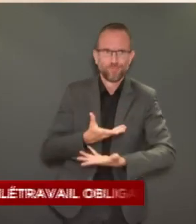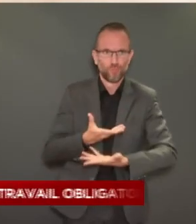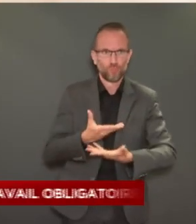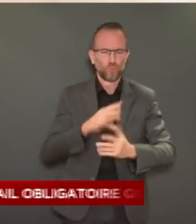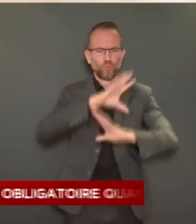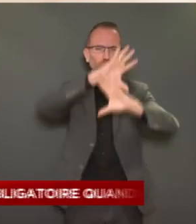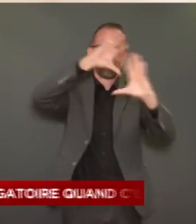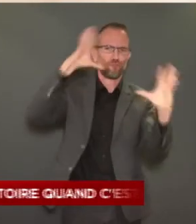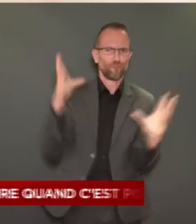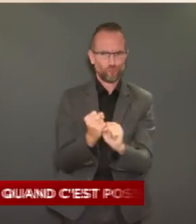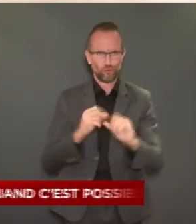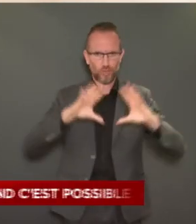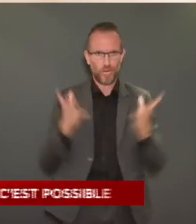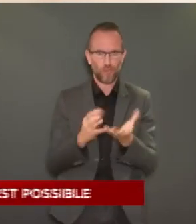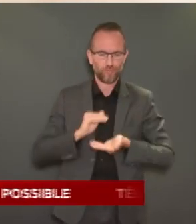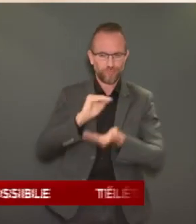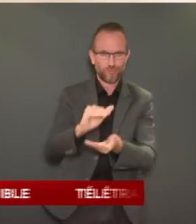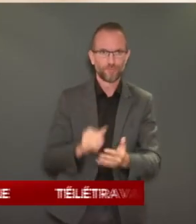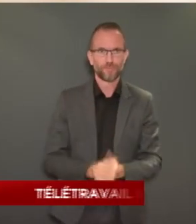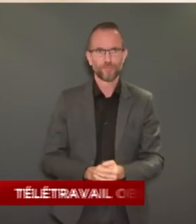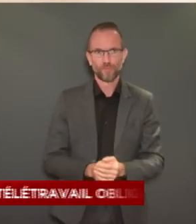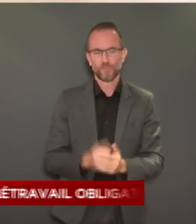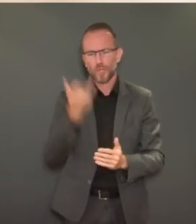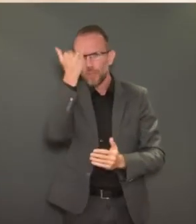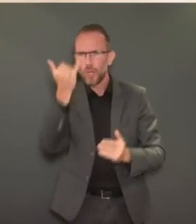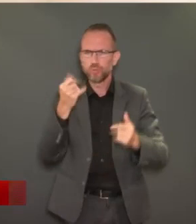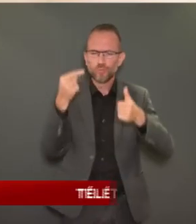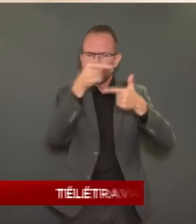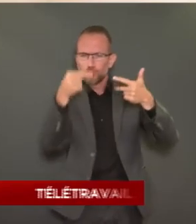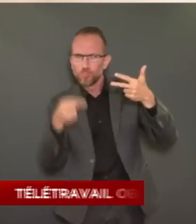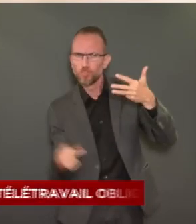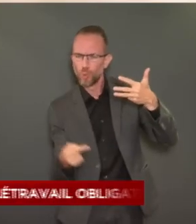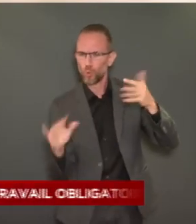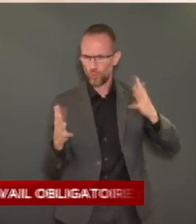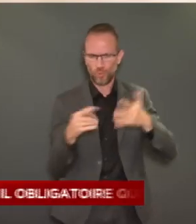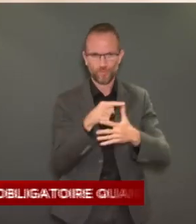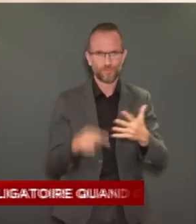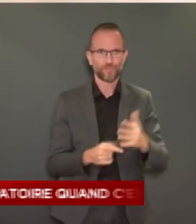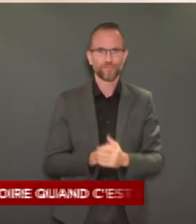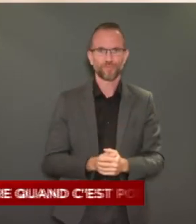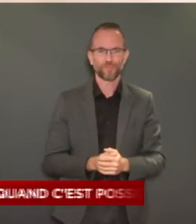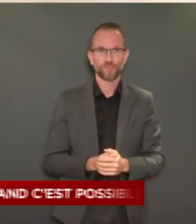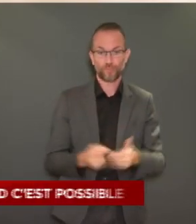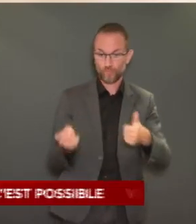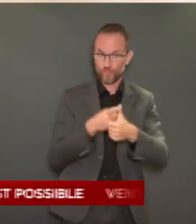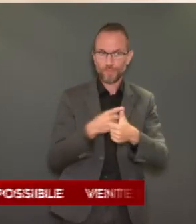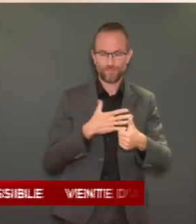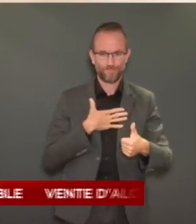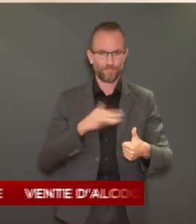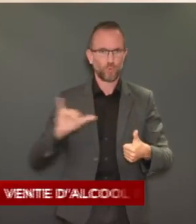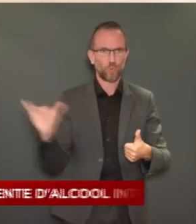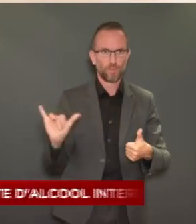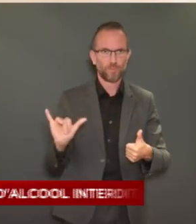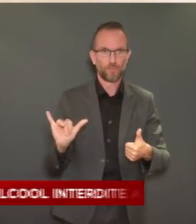vous les présente déjà sur les lignes principales. D'abord, nous allons limiter le nombre de